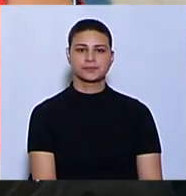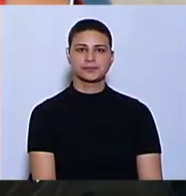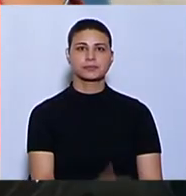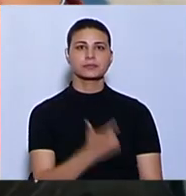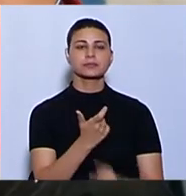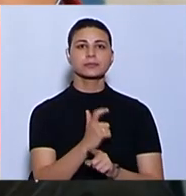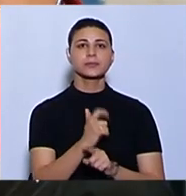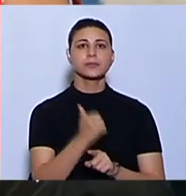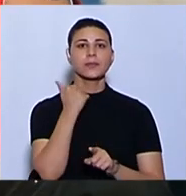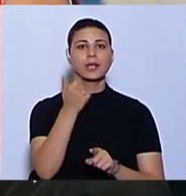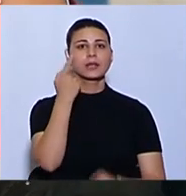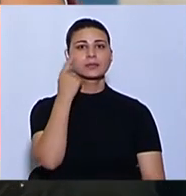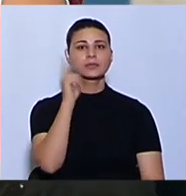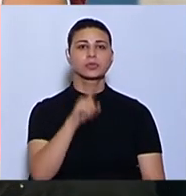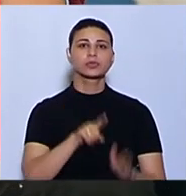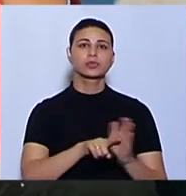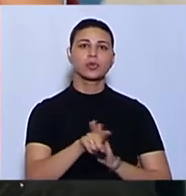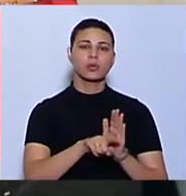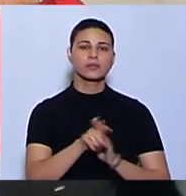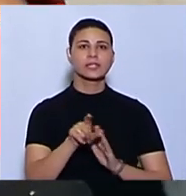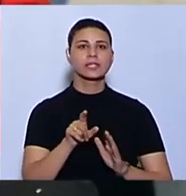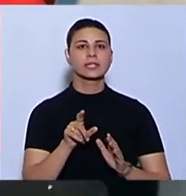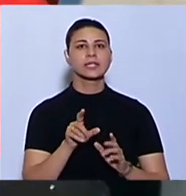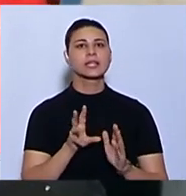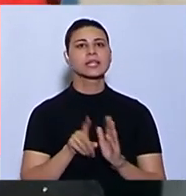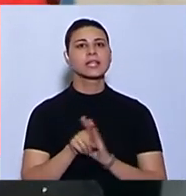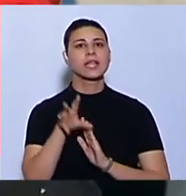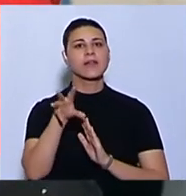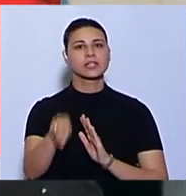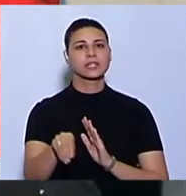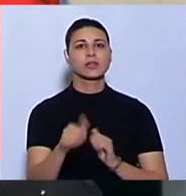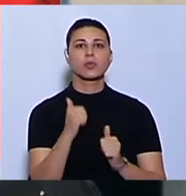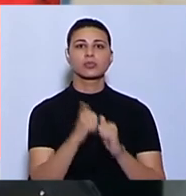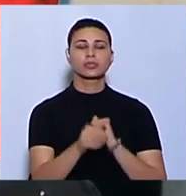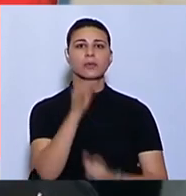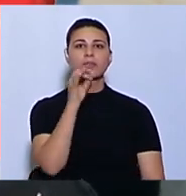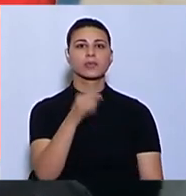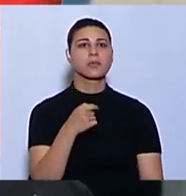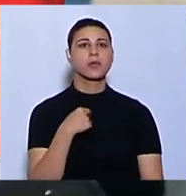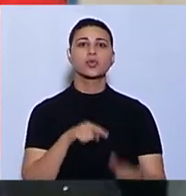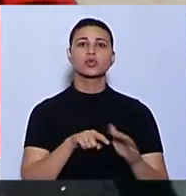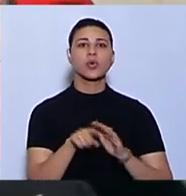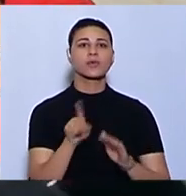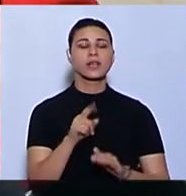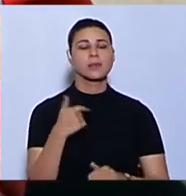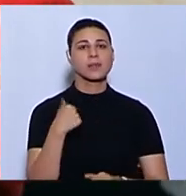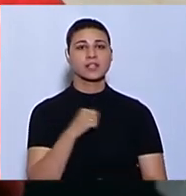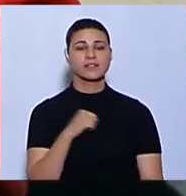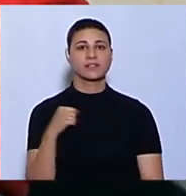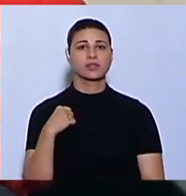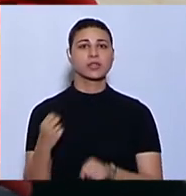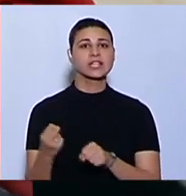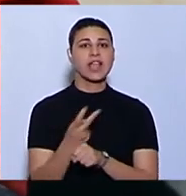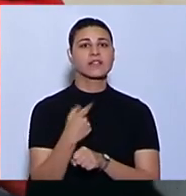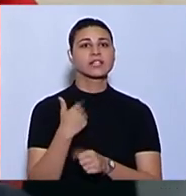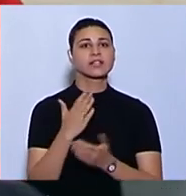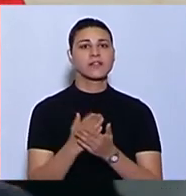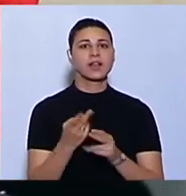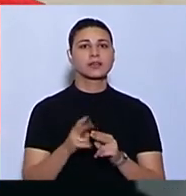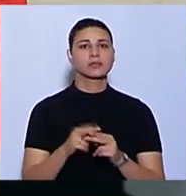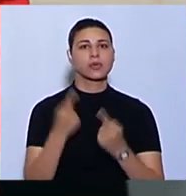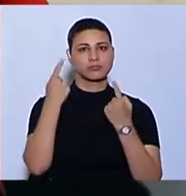ძალიან კარგად ვიცოდი ლტოლსა და დევნილს შორის სხვაობა და სულ გუხსნიდი ხოლმე ყოველას, რომ მე ლტოლვილი არა ვარ, მე ვარ დევნილი და ნუ ეს რას ნიშნავს, ეს არის